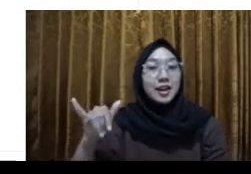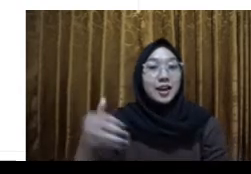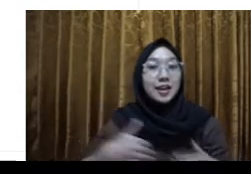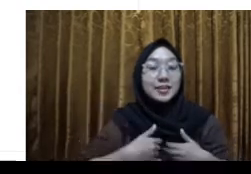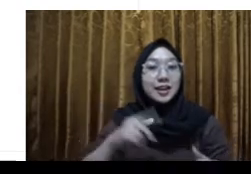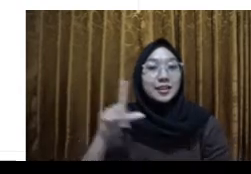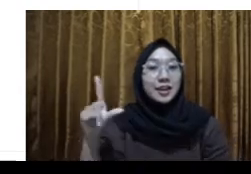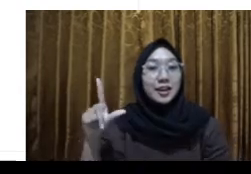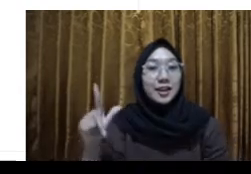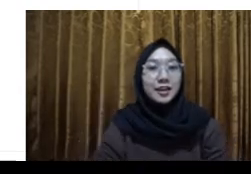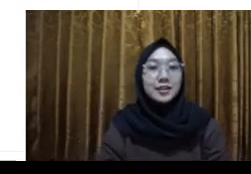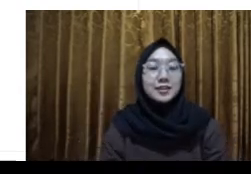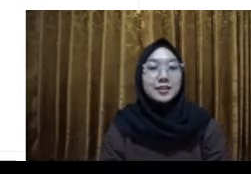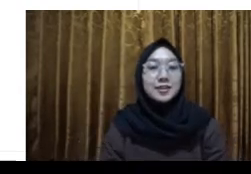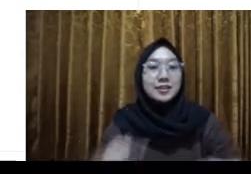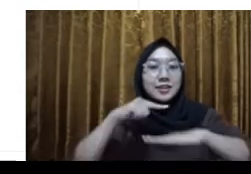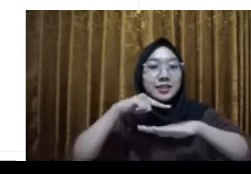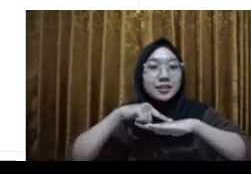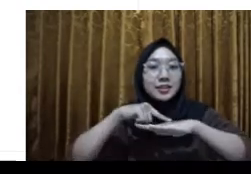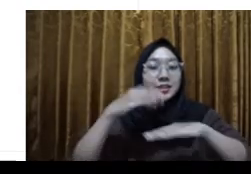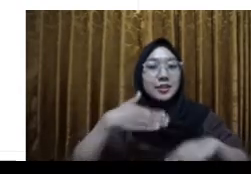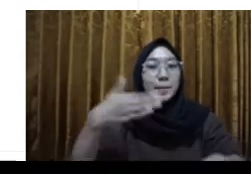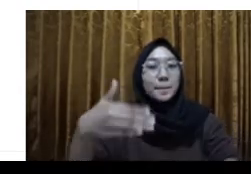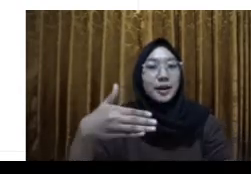sebuah foto sebenarnya di dalamnya ya.